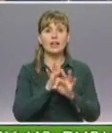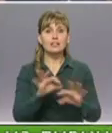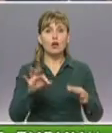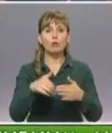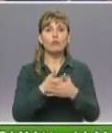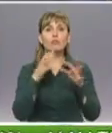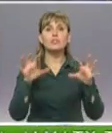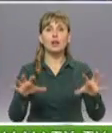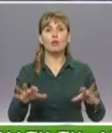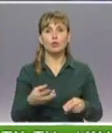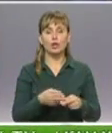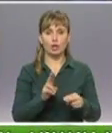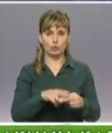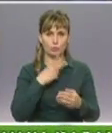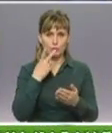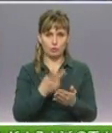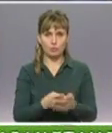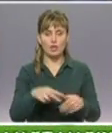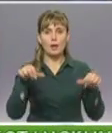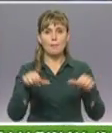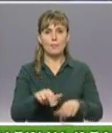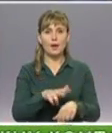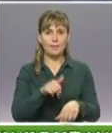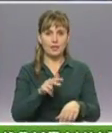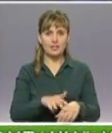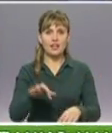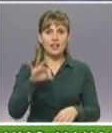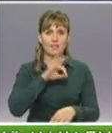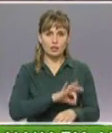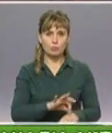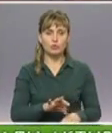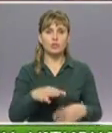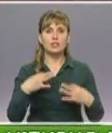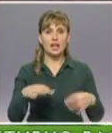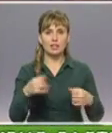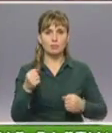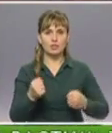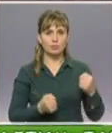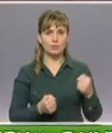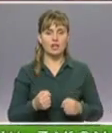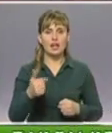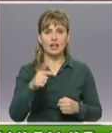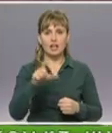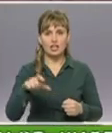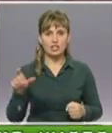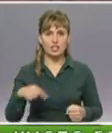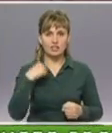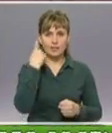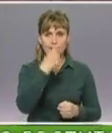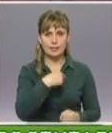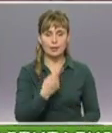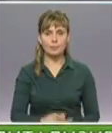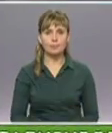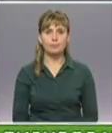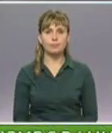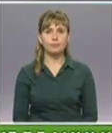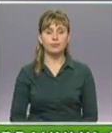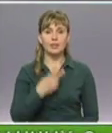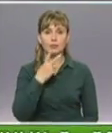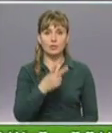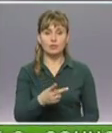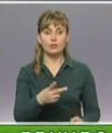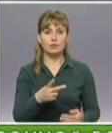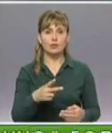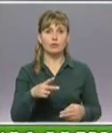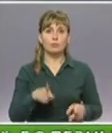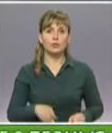новом законе, который предусматривает право полицейского воспользоваться транспортным средством гражданского лица. При преследовании преступника, который